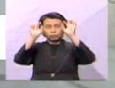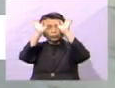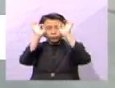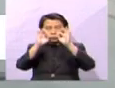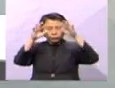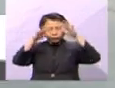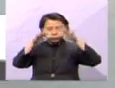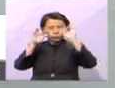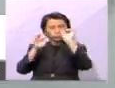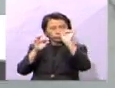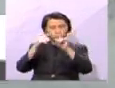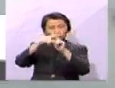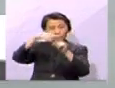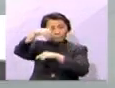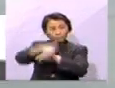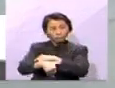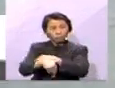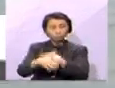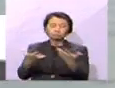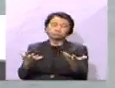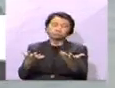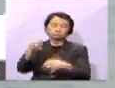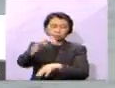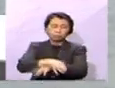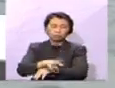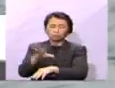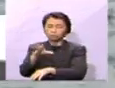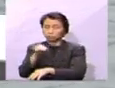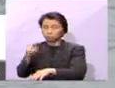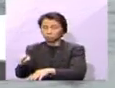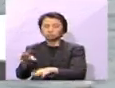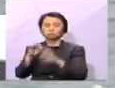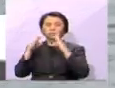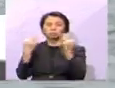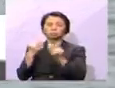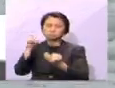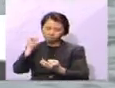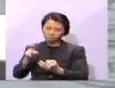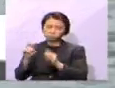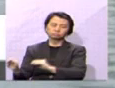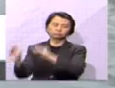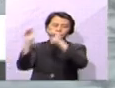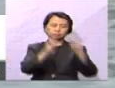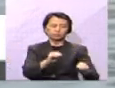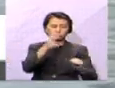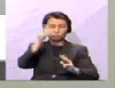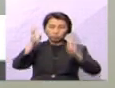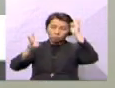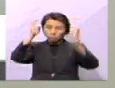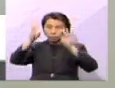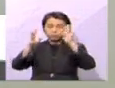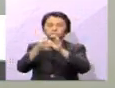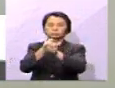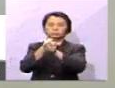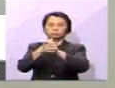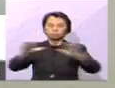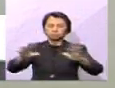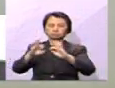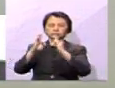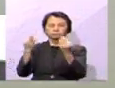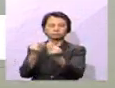berlaku sejak tengah malam kelmarin memaksa dia dan keluarganya keluar berpindah ekoran bimbang dengan keselamatan